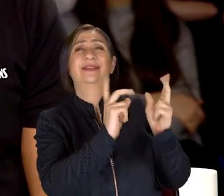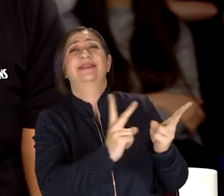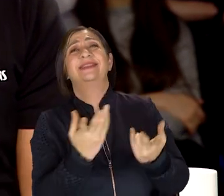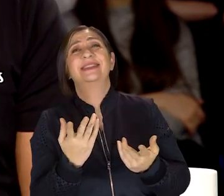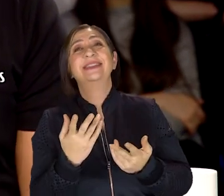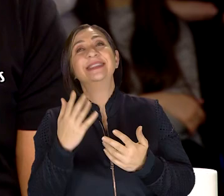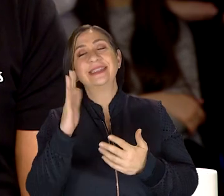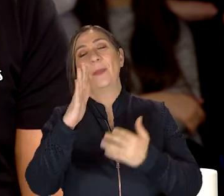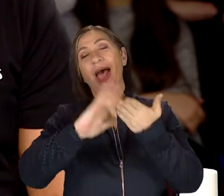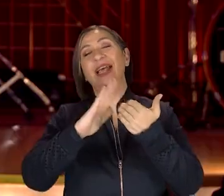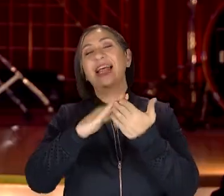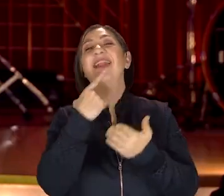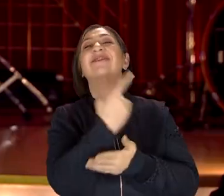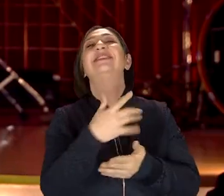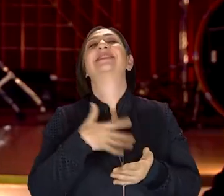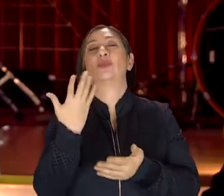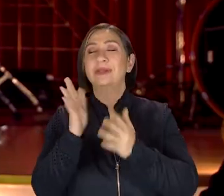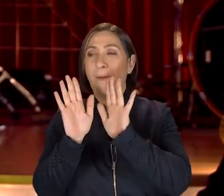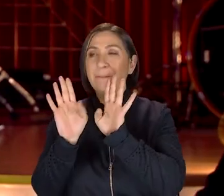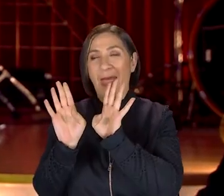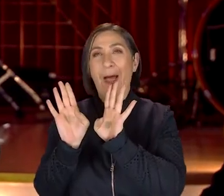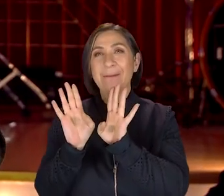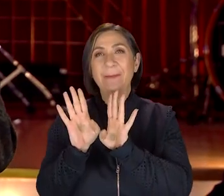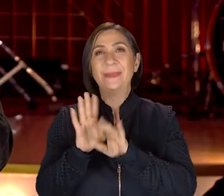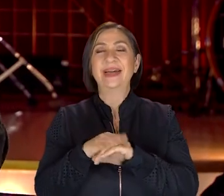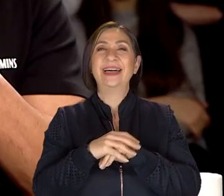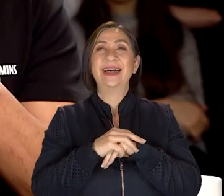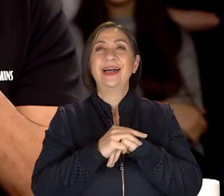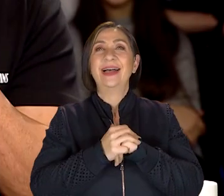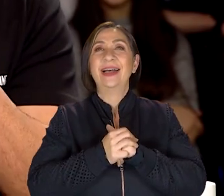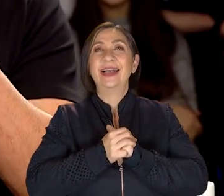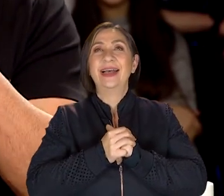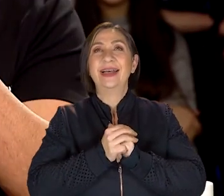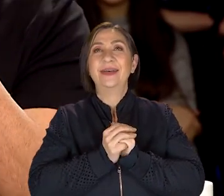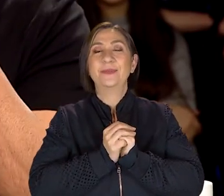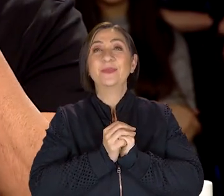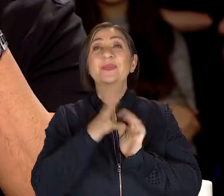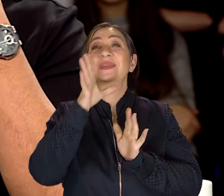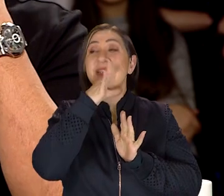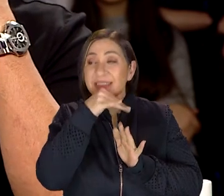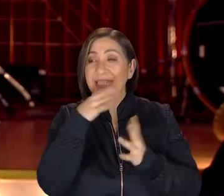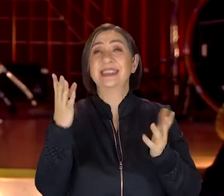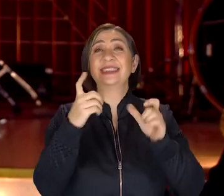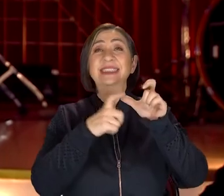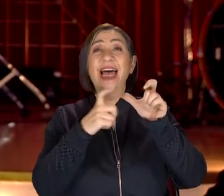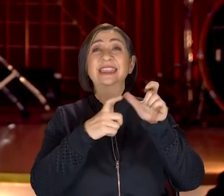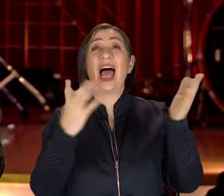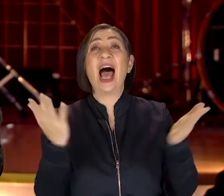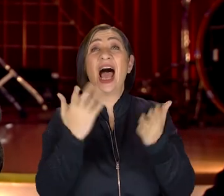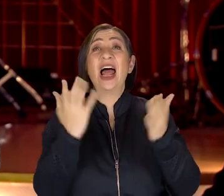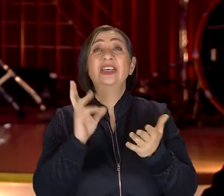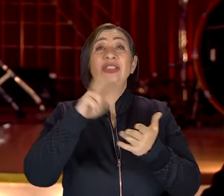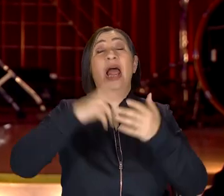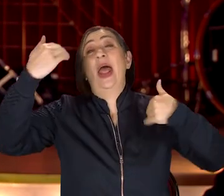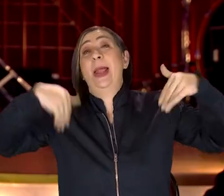Yani, ya, tamam sen arkadaşına laf söylemek istedim. Benim de arkadaşım ne var? Şöyle... Yaşlandık artık. Serdar da hala